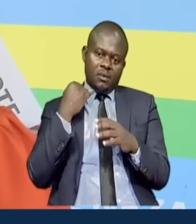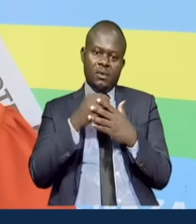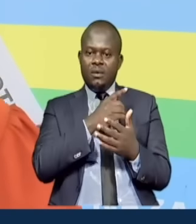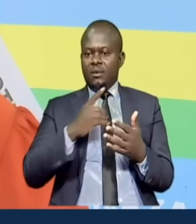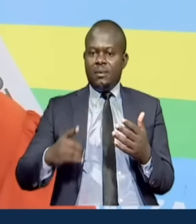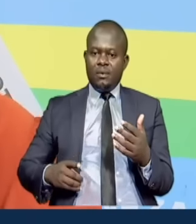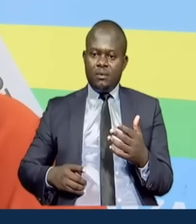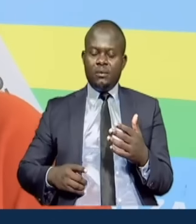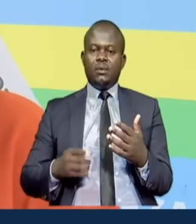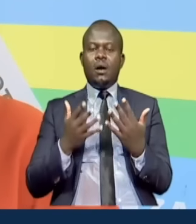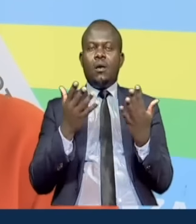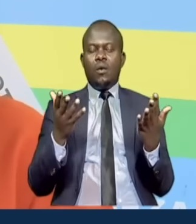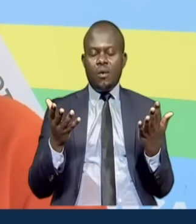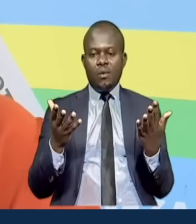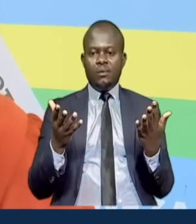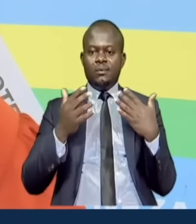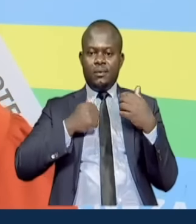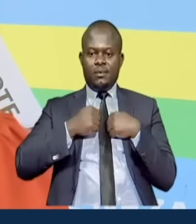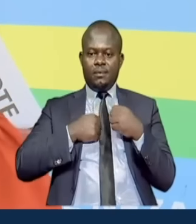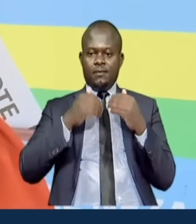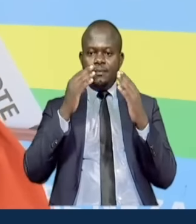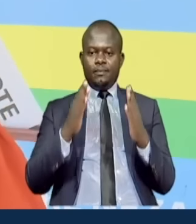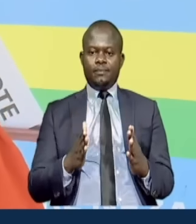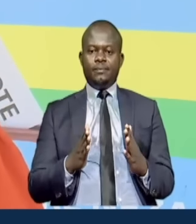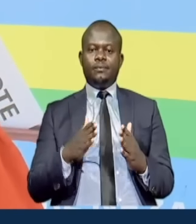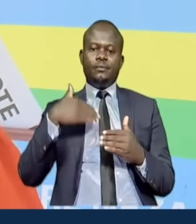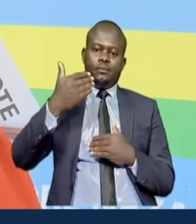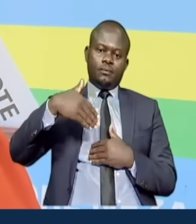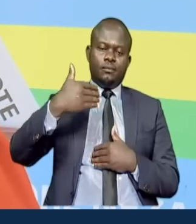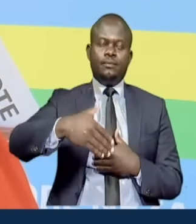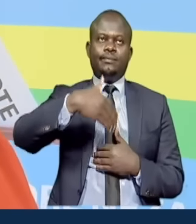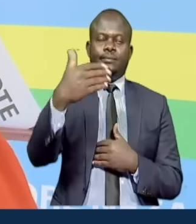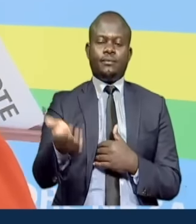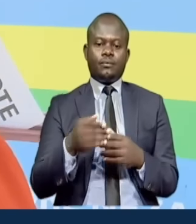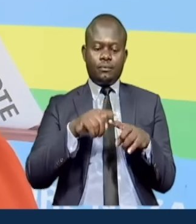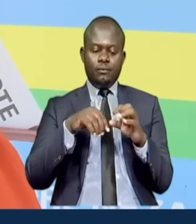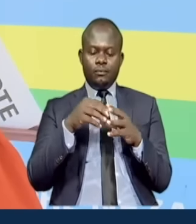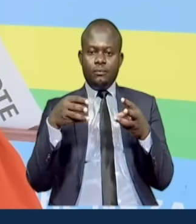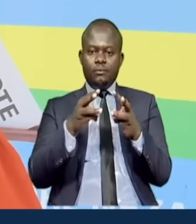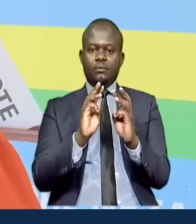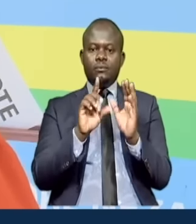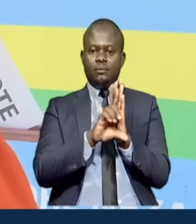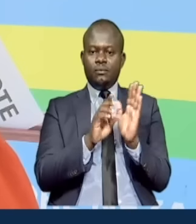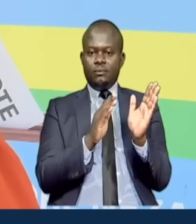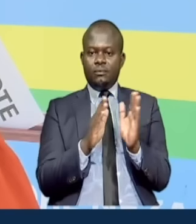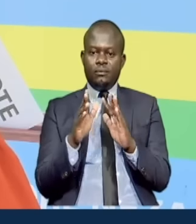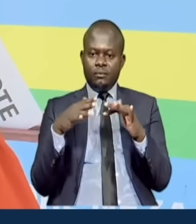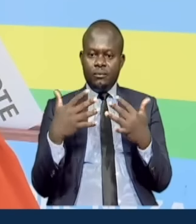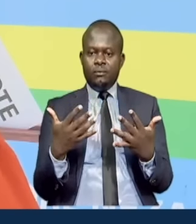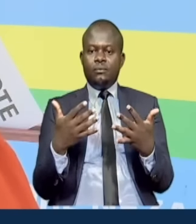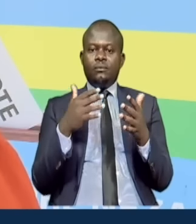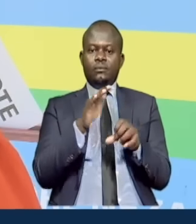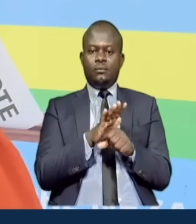demokrasi, aho abanyarwanda buri gihe bitewe n'uko amategeko abiteganya, cyane cyane